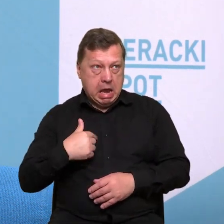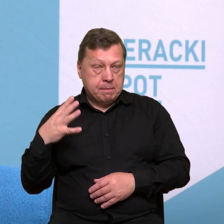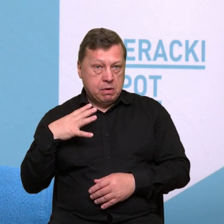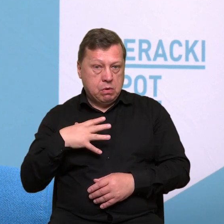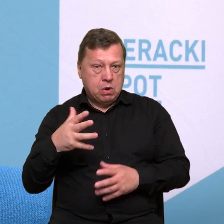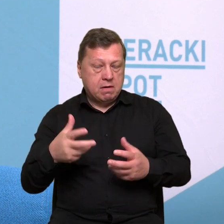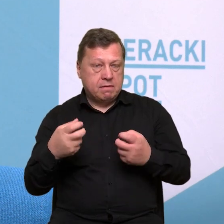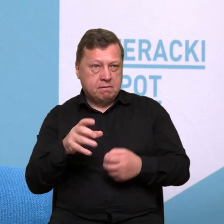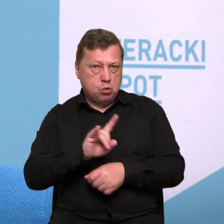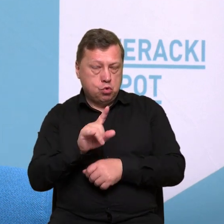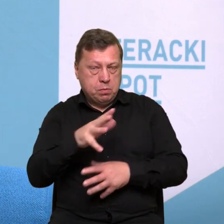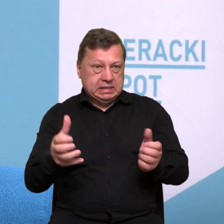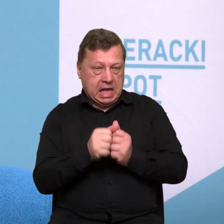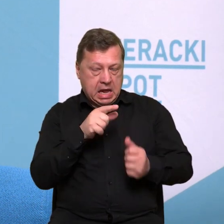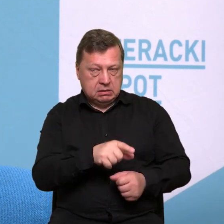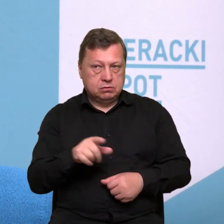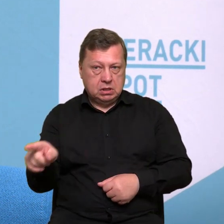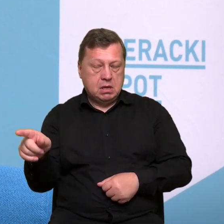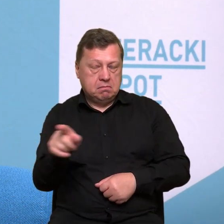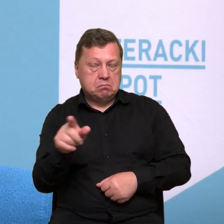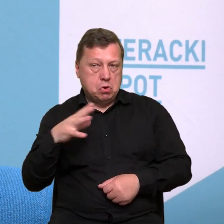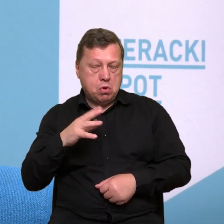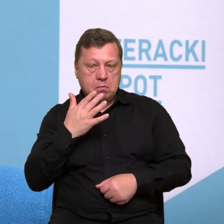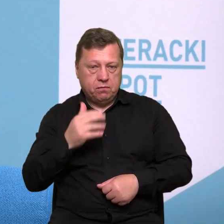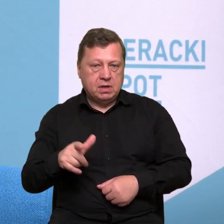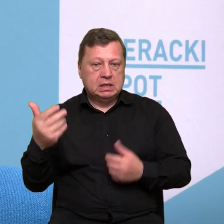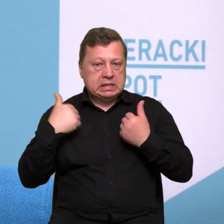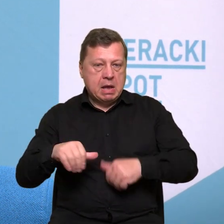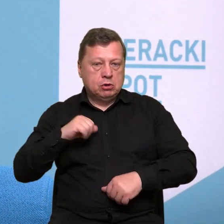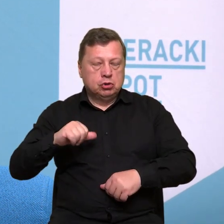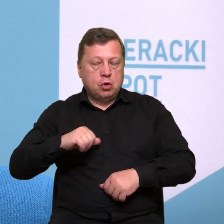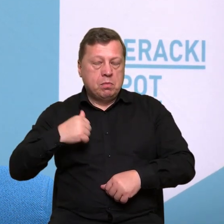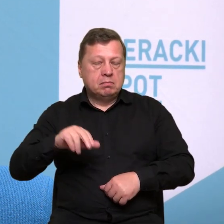w sieci na YouTubie z tobą, określiłaś się samą